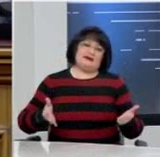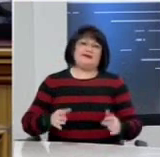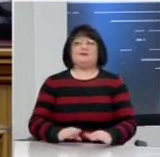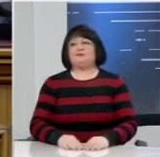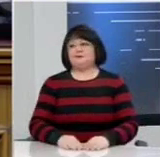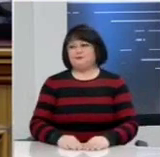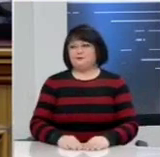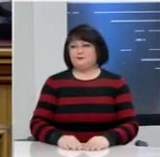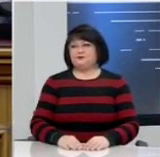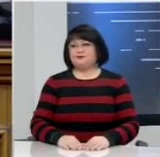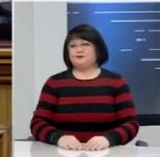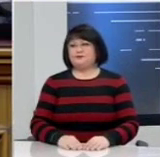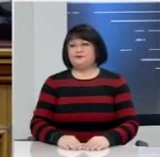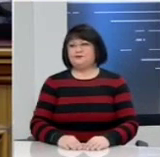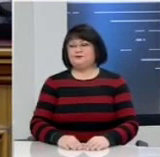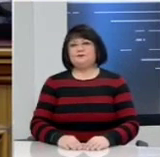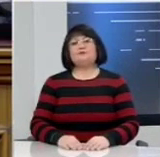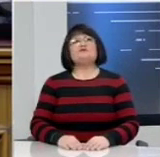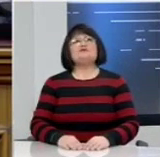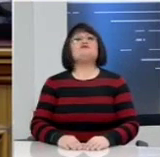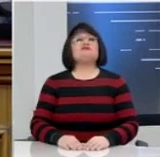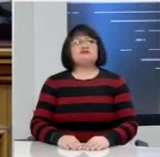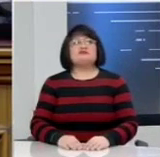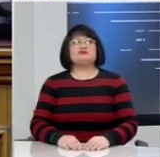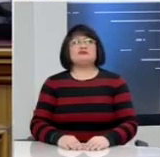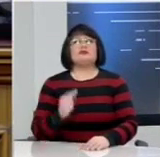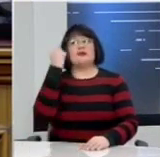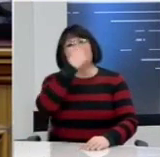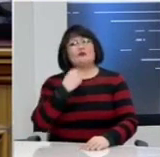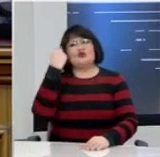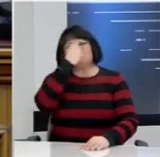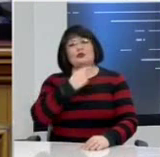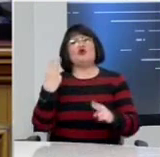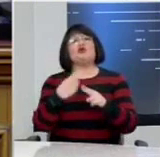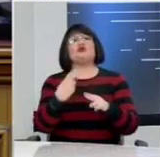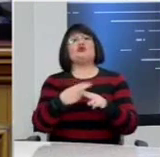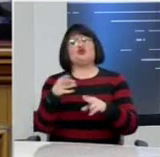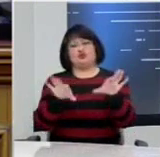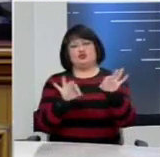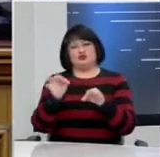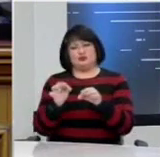Αποτελούμενοι από εγνωσμένου κύρους προσωπικότητες και όχι από κομματικά στελέχη.